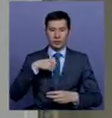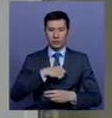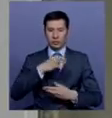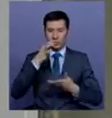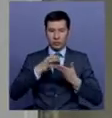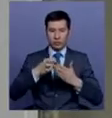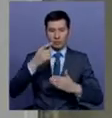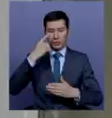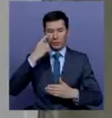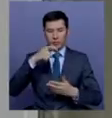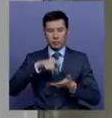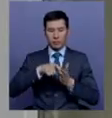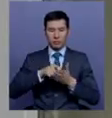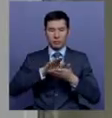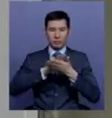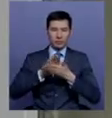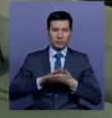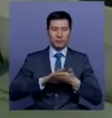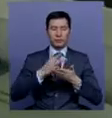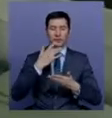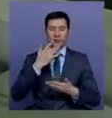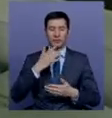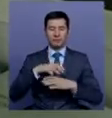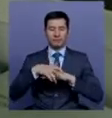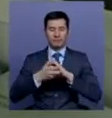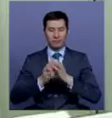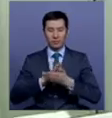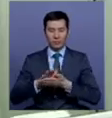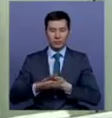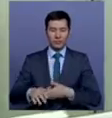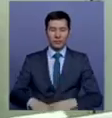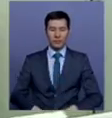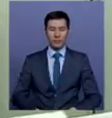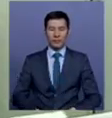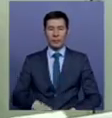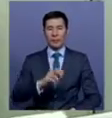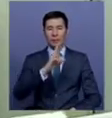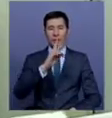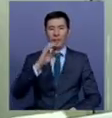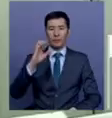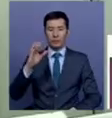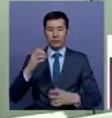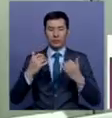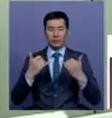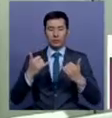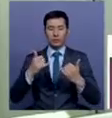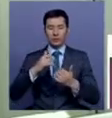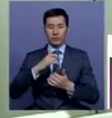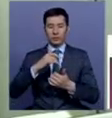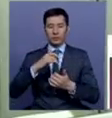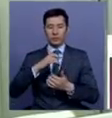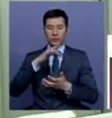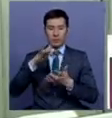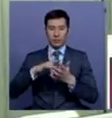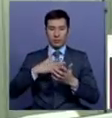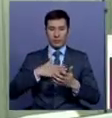түсініп, бөлмелерін жиі тазалап тұратындықтарын жеткізді. Коронавирусқа қатысты бізде қазір ылғалдандыру жұмыстары жүргізіліп жатыр. 2 сағат